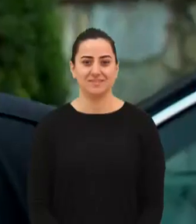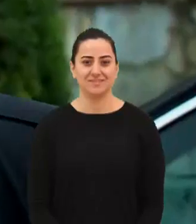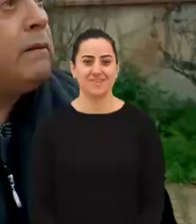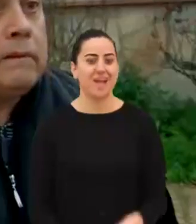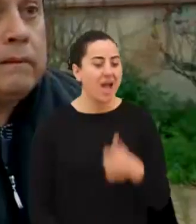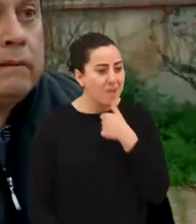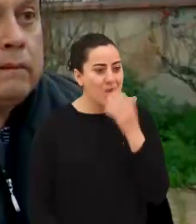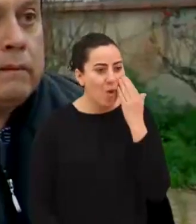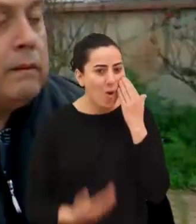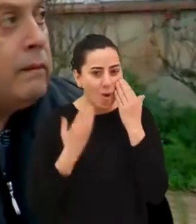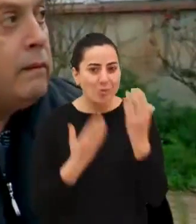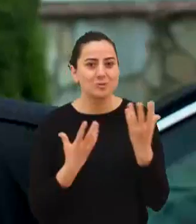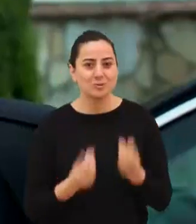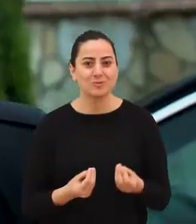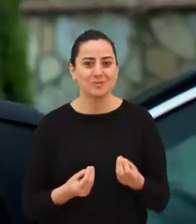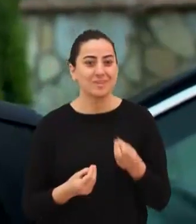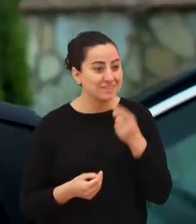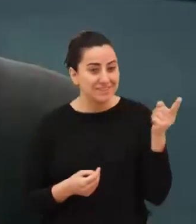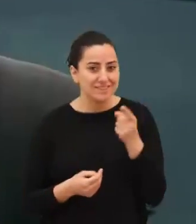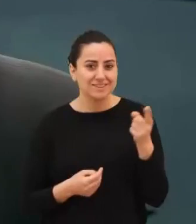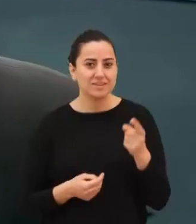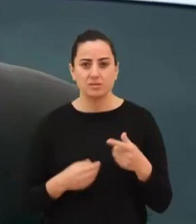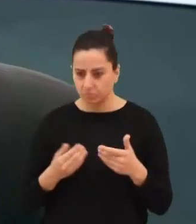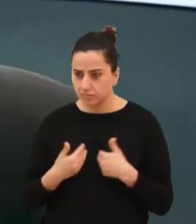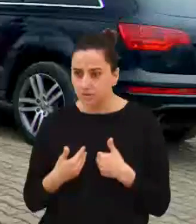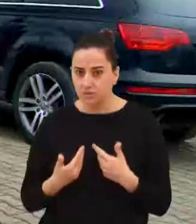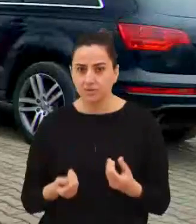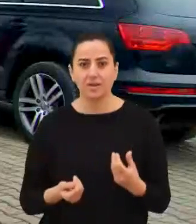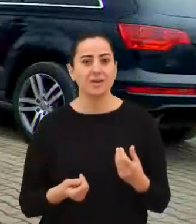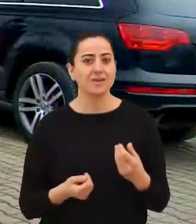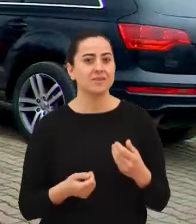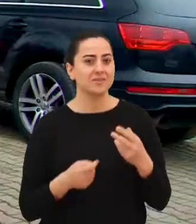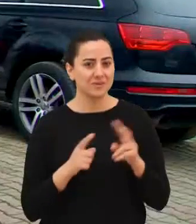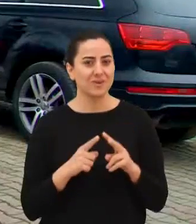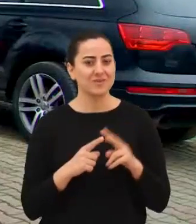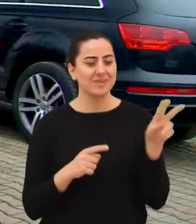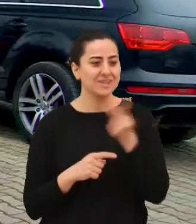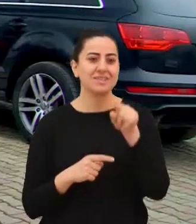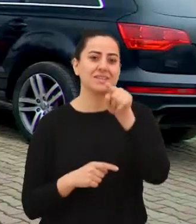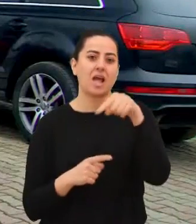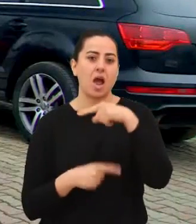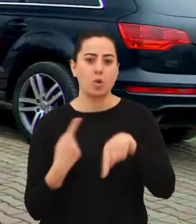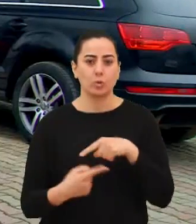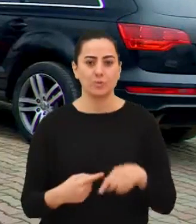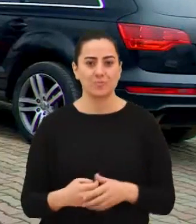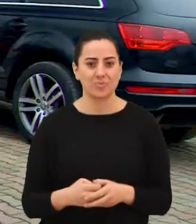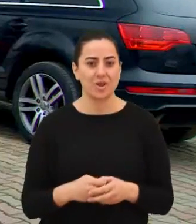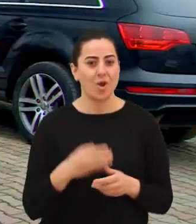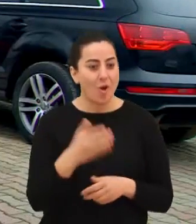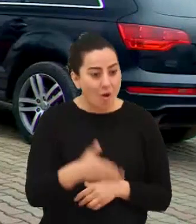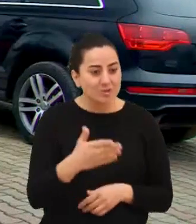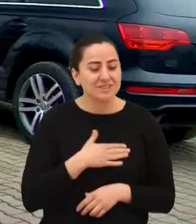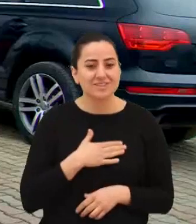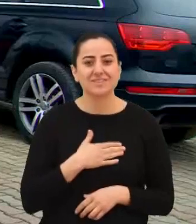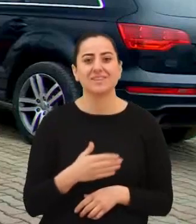Aa! Abiler hoş geldiniz ya. Siz? Evet biz. Evet evet Nurhan. Bu beyler seni arıyorlar. Ay hoş geldiniz